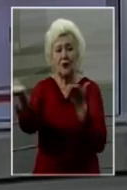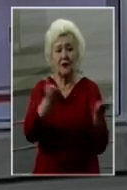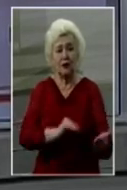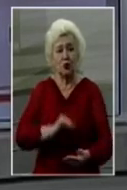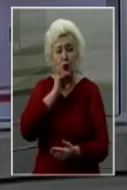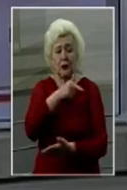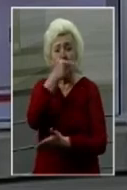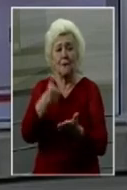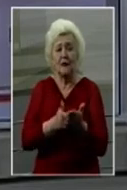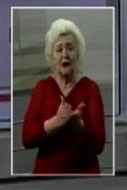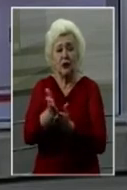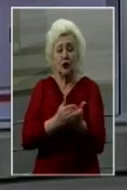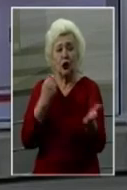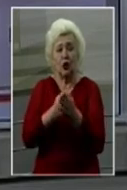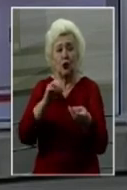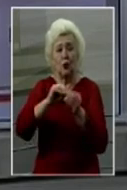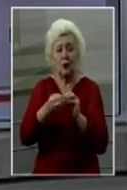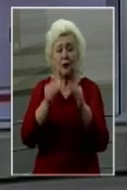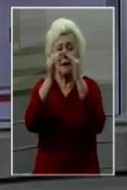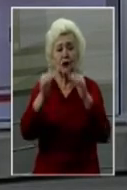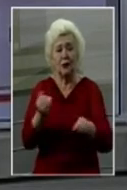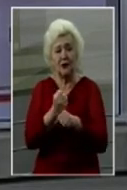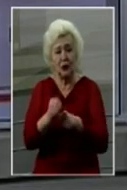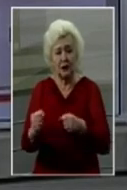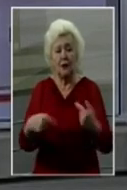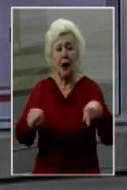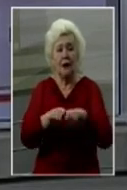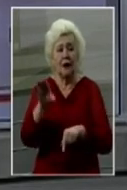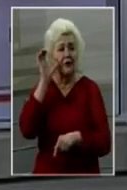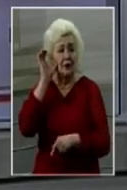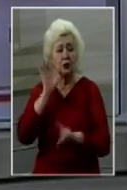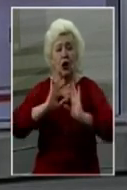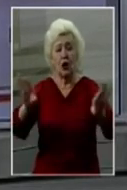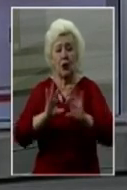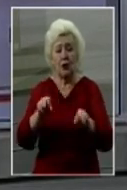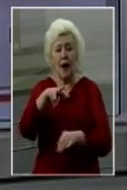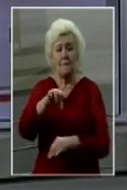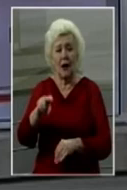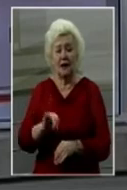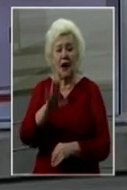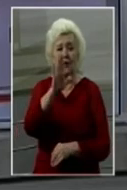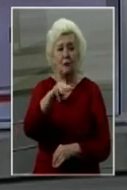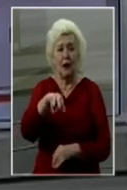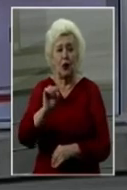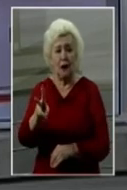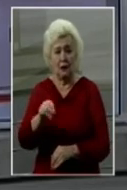увагу міських чиновників до проблеми із домашнім насильством. А також ви почуєте коментар мера Володимира